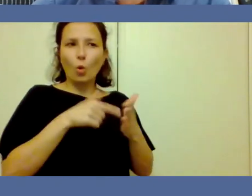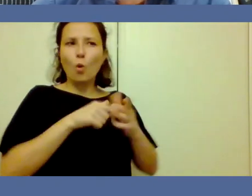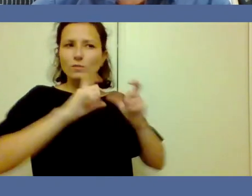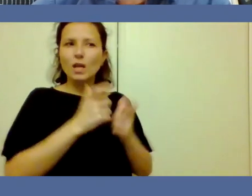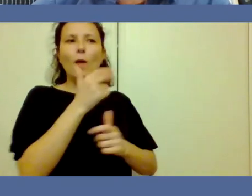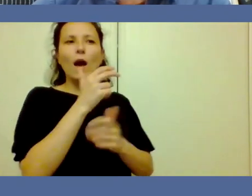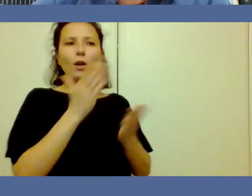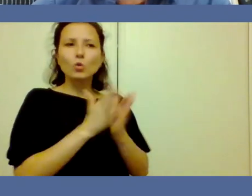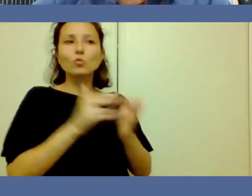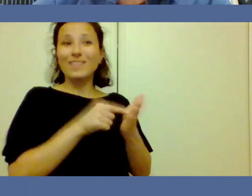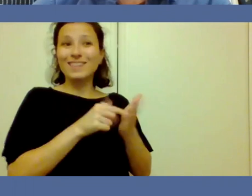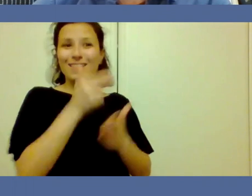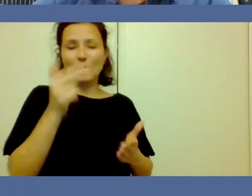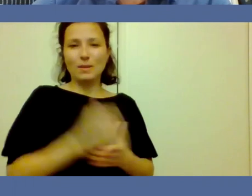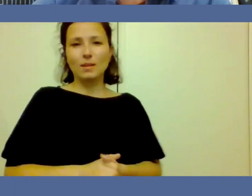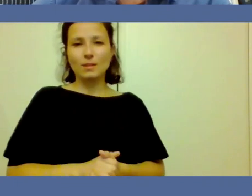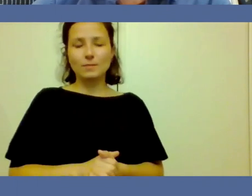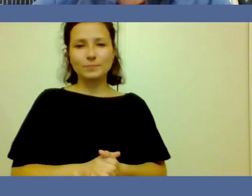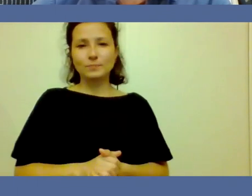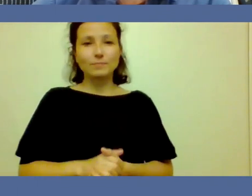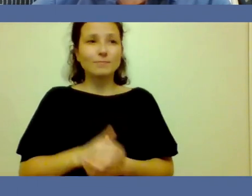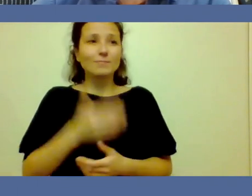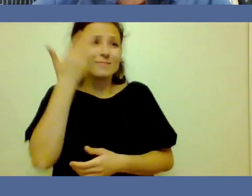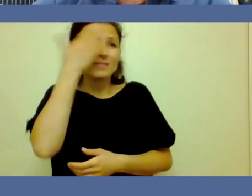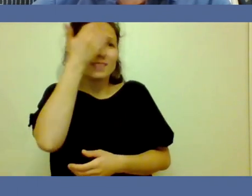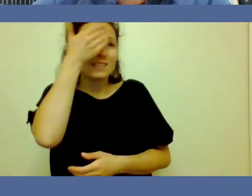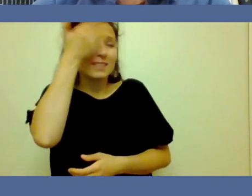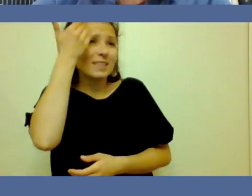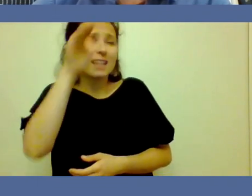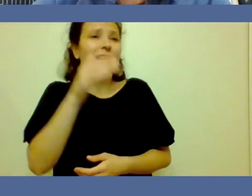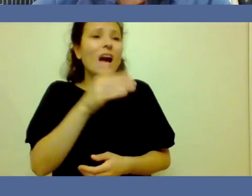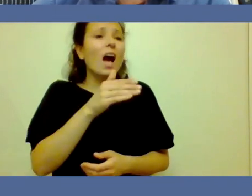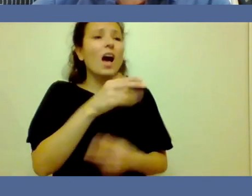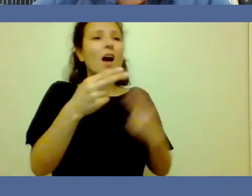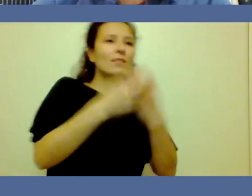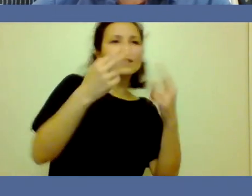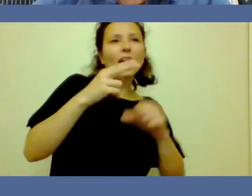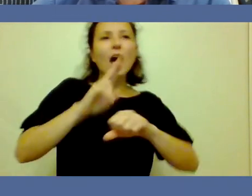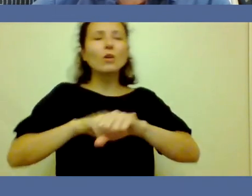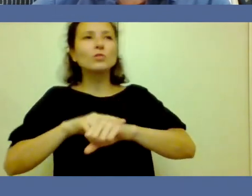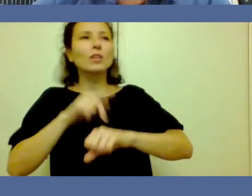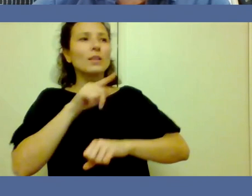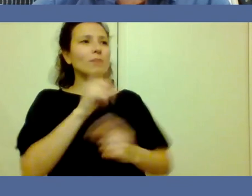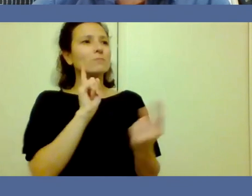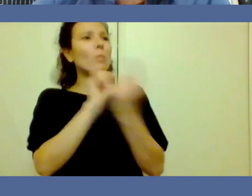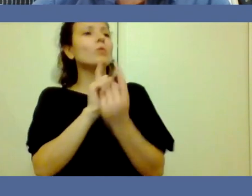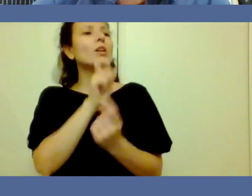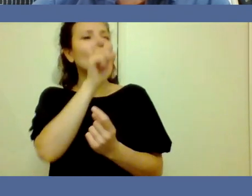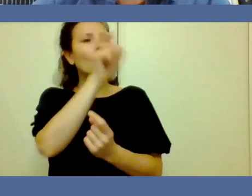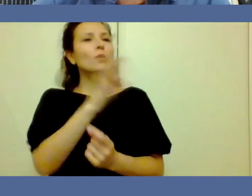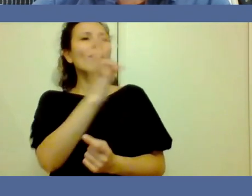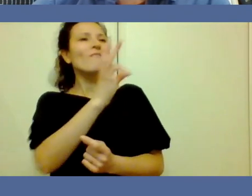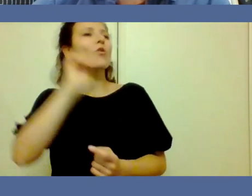I nie zna pan dnia ani godziny, kiedy pan spotka swoją ofiarę, albo sam się może nią stać. Oczywiście